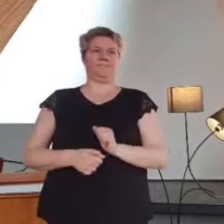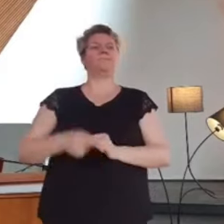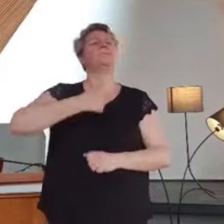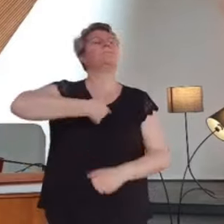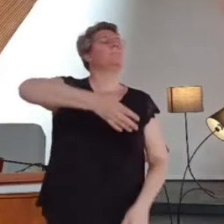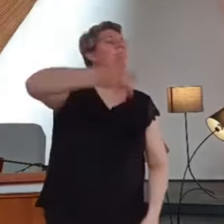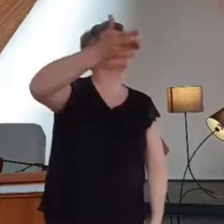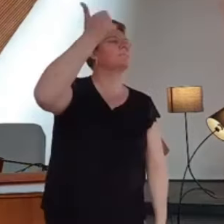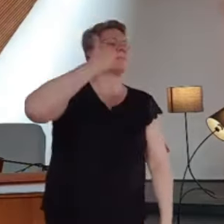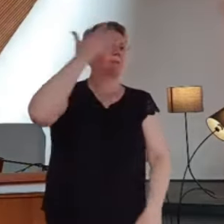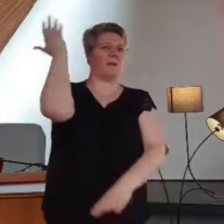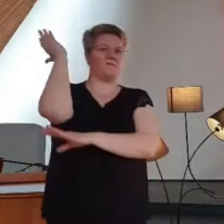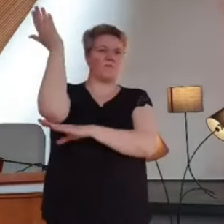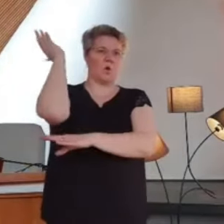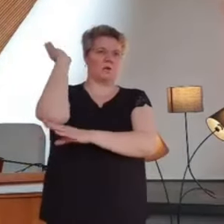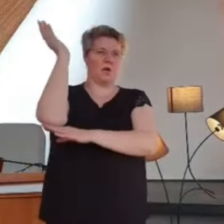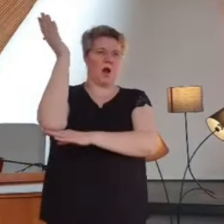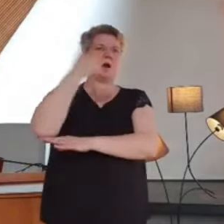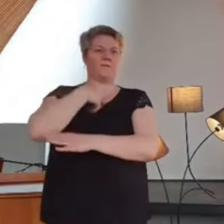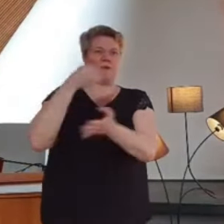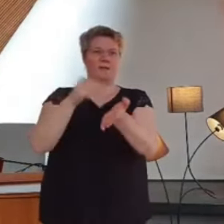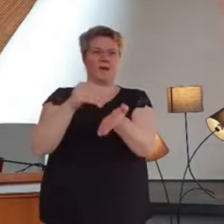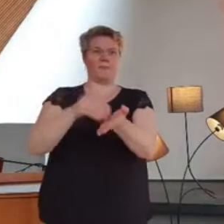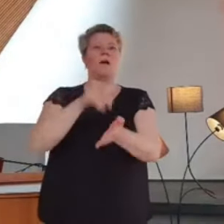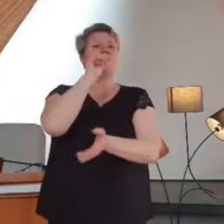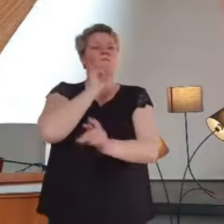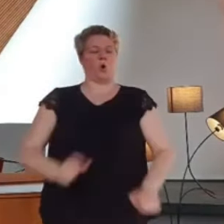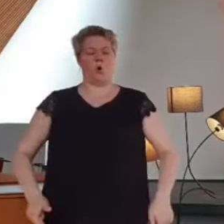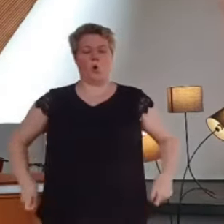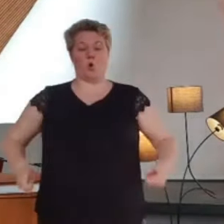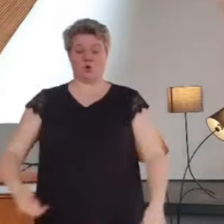Vortrag gehört, da hat eine Frau im Rollstuhl gesagt, ich